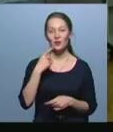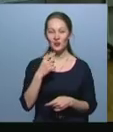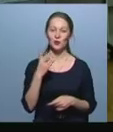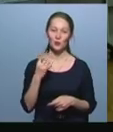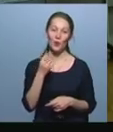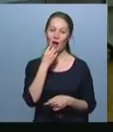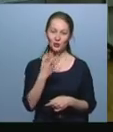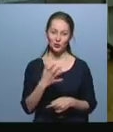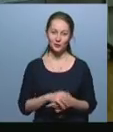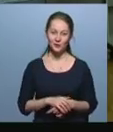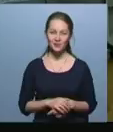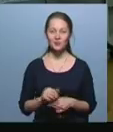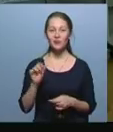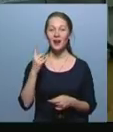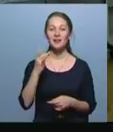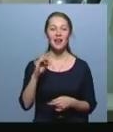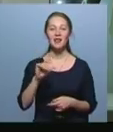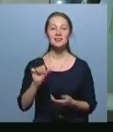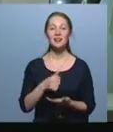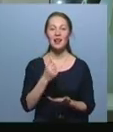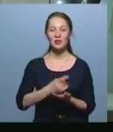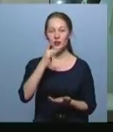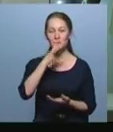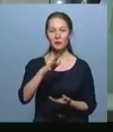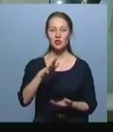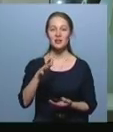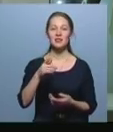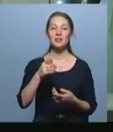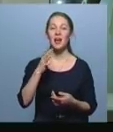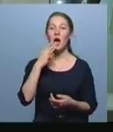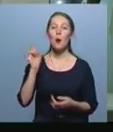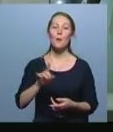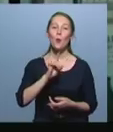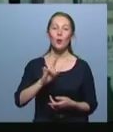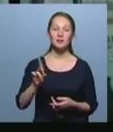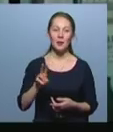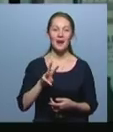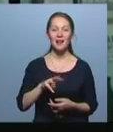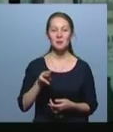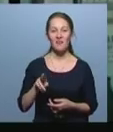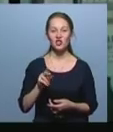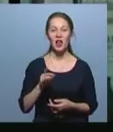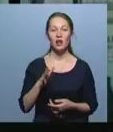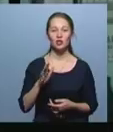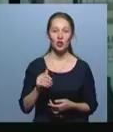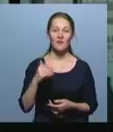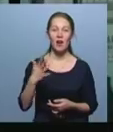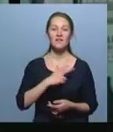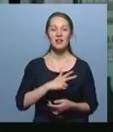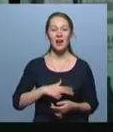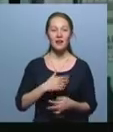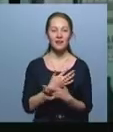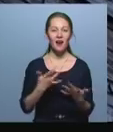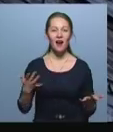хорошо. Одна из главных достопримечательностей Курьи – мемориальный музей Михаила Калашникова. Здесь собраны вещи и награды, рассказывающие о